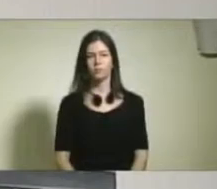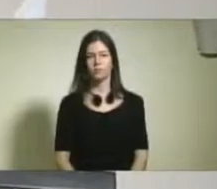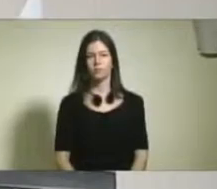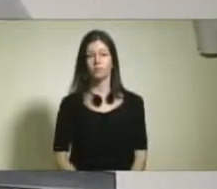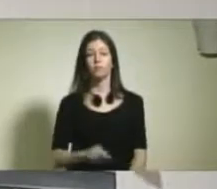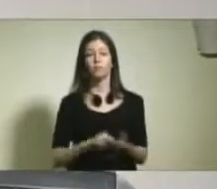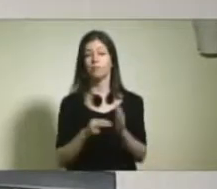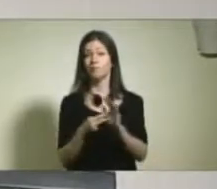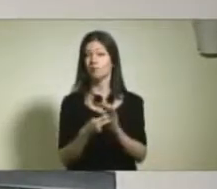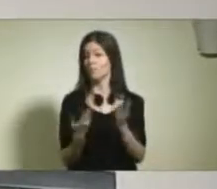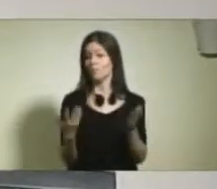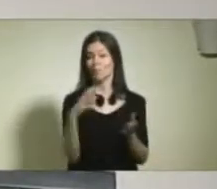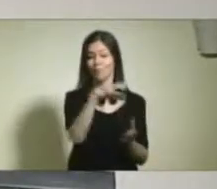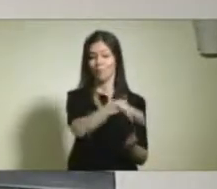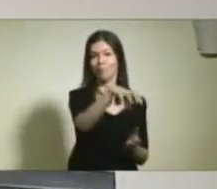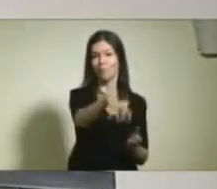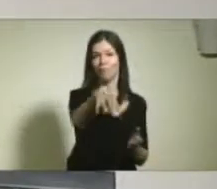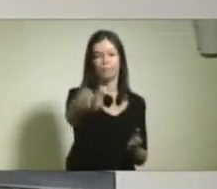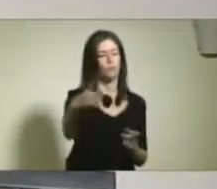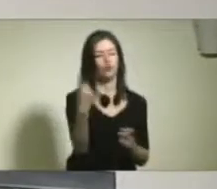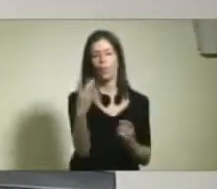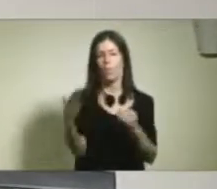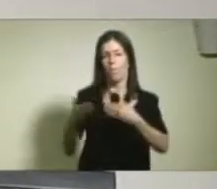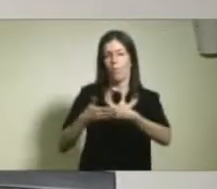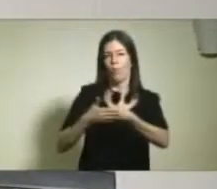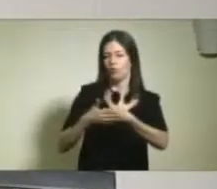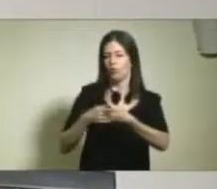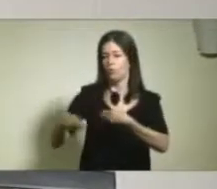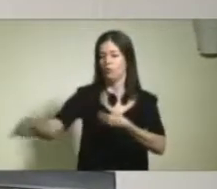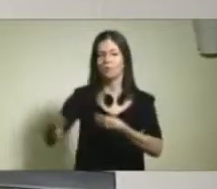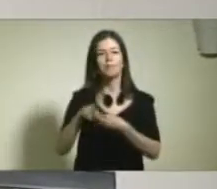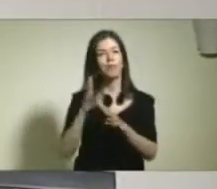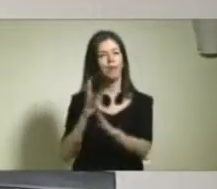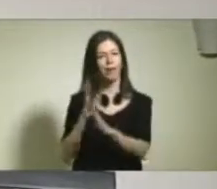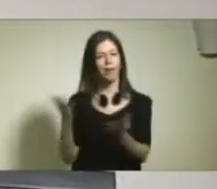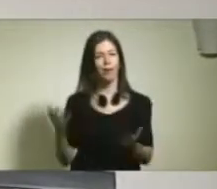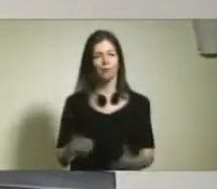on est très, très proche, très à proximité des clients.